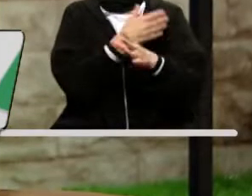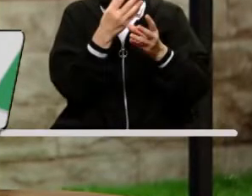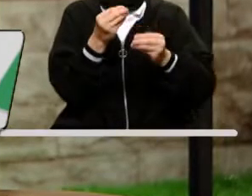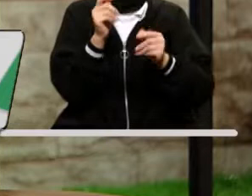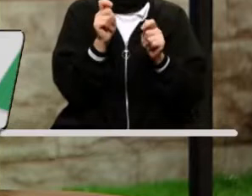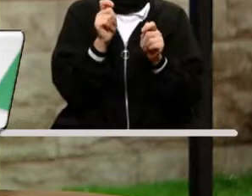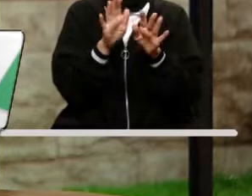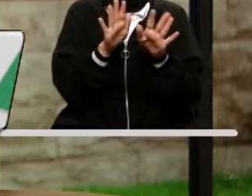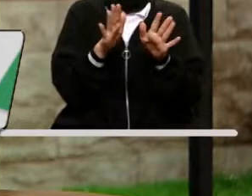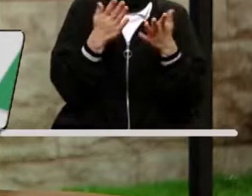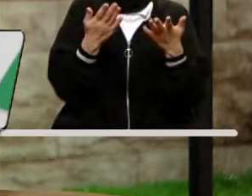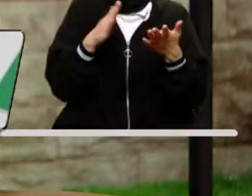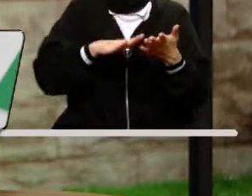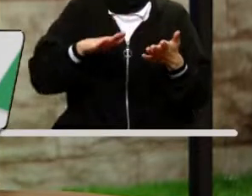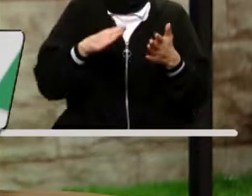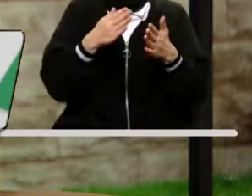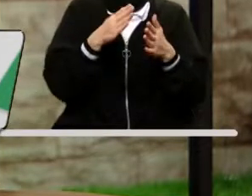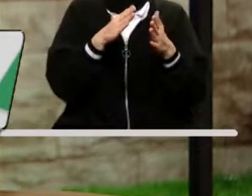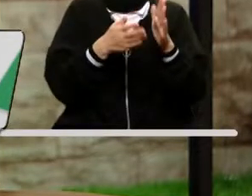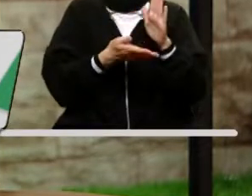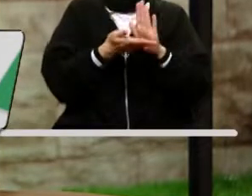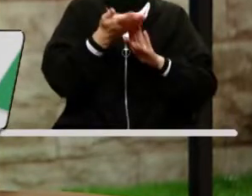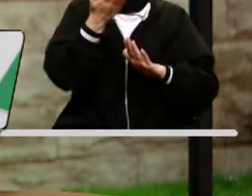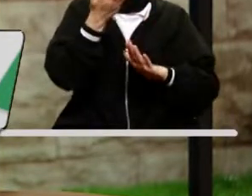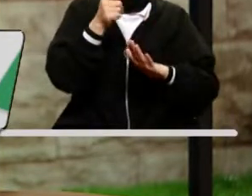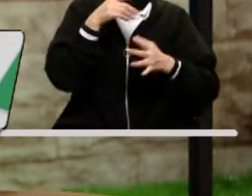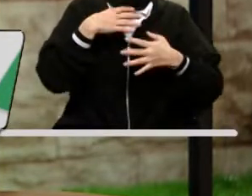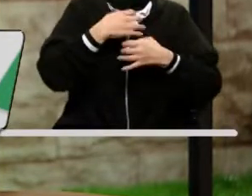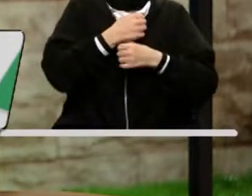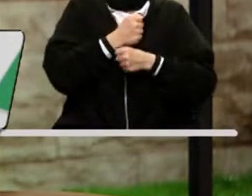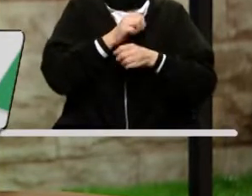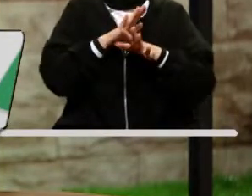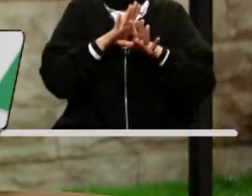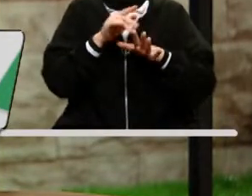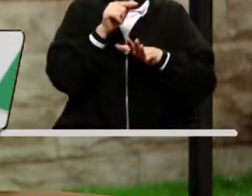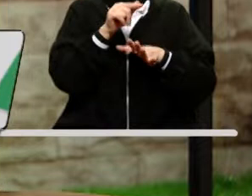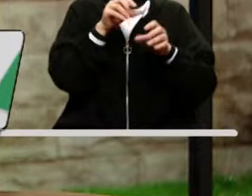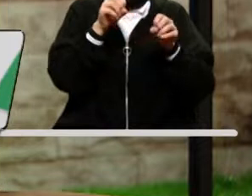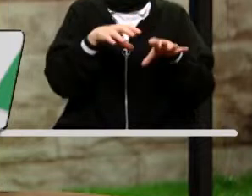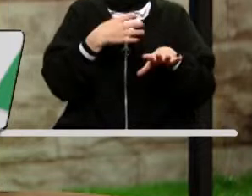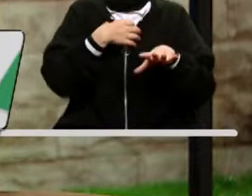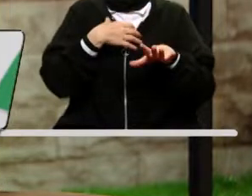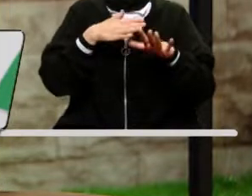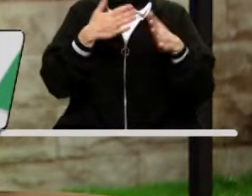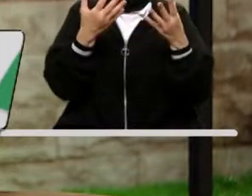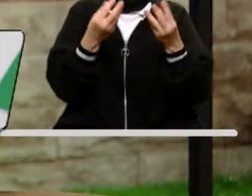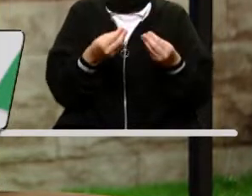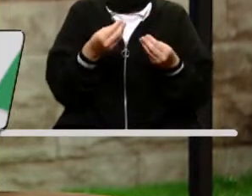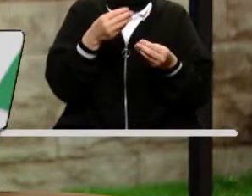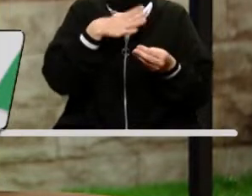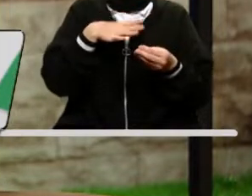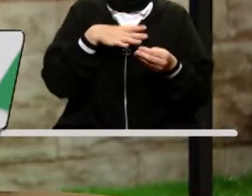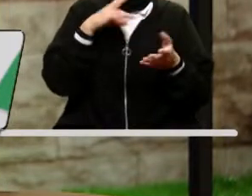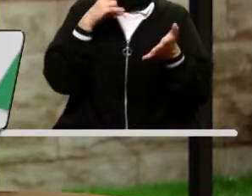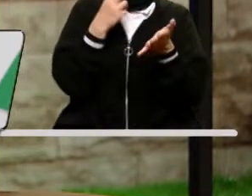fazla sıkmadan, bazen böyle o andaki toplumun etkisinde kalmadan, o